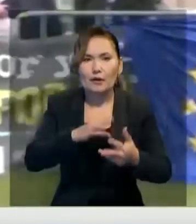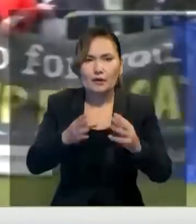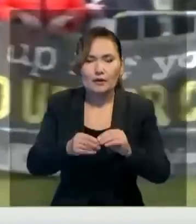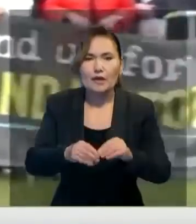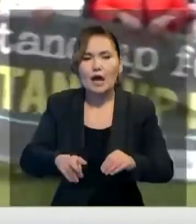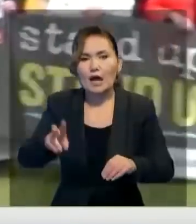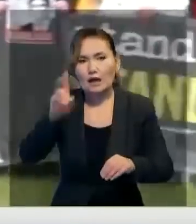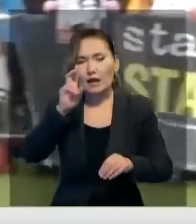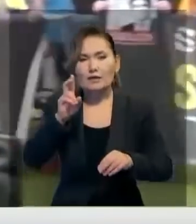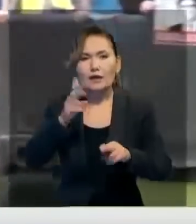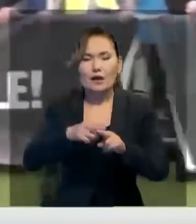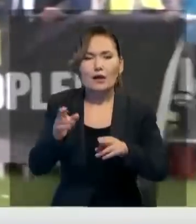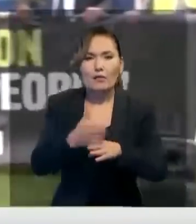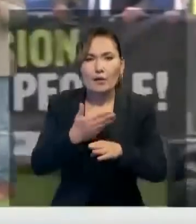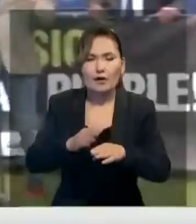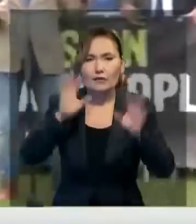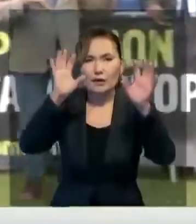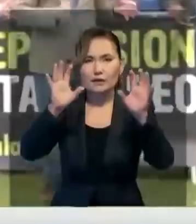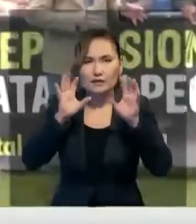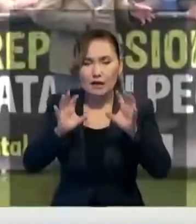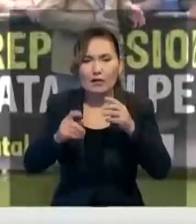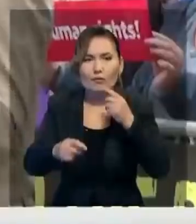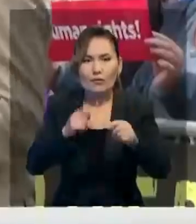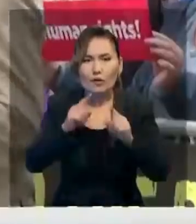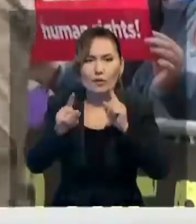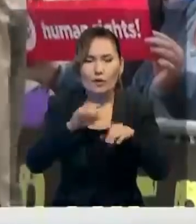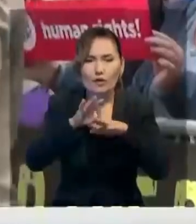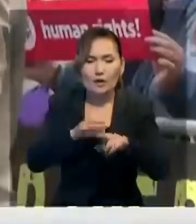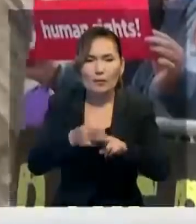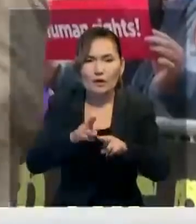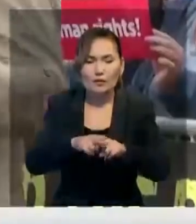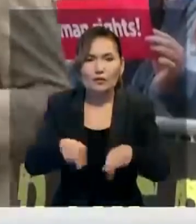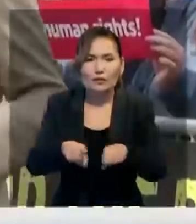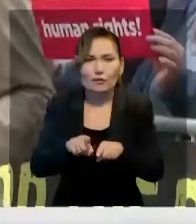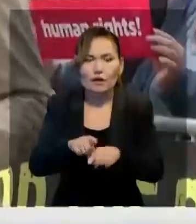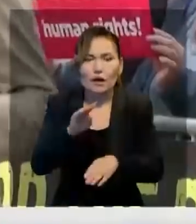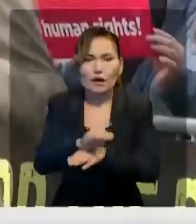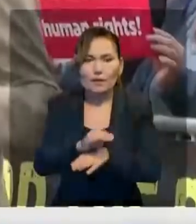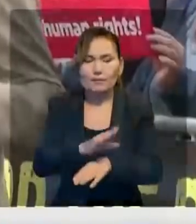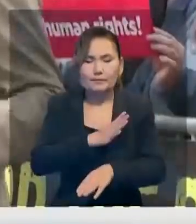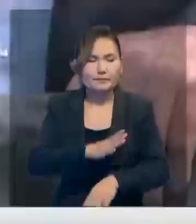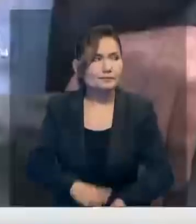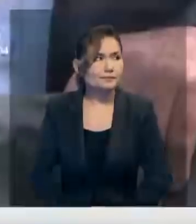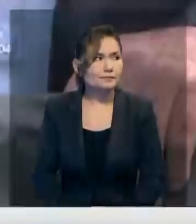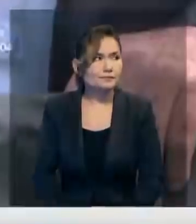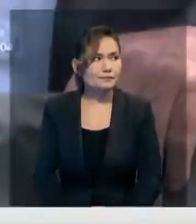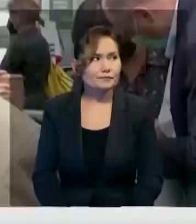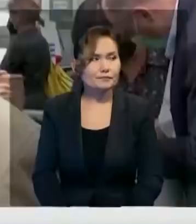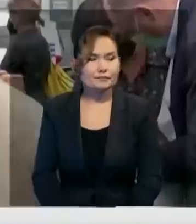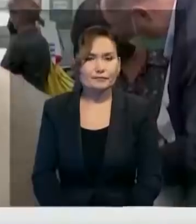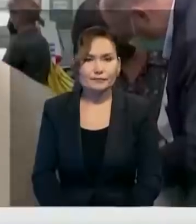Каталонияны елден бөлу үшін заңсыз референдум өткізіп, бөлуге ұйымдастырды деген айып тағып отыр.